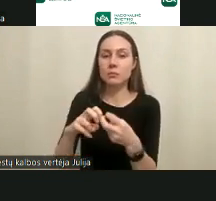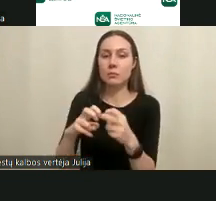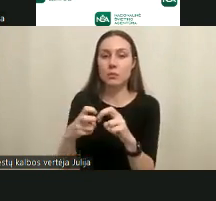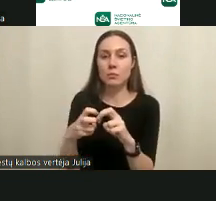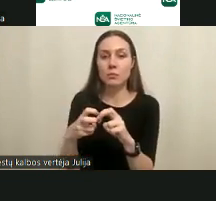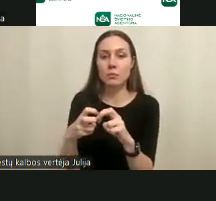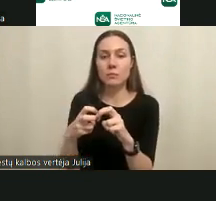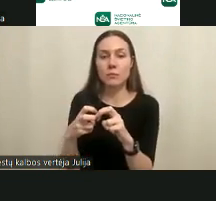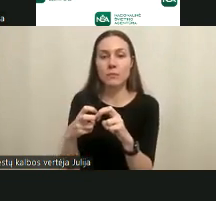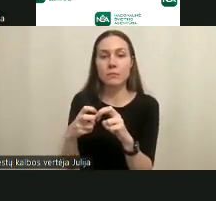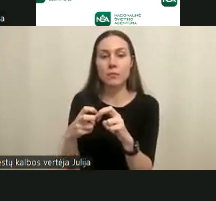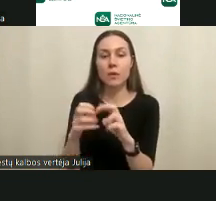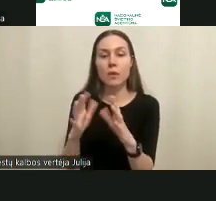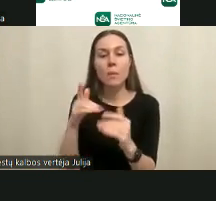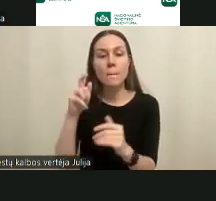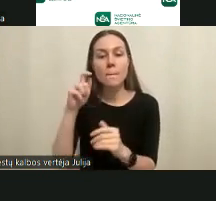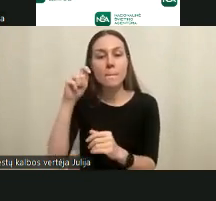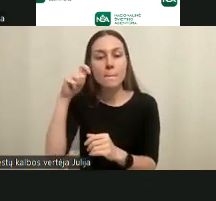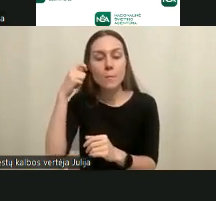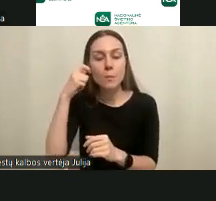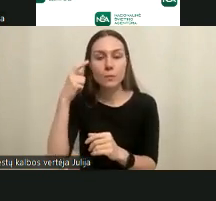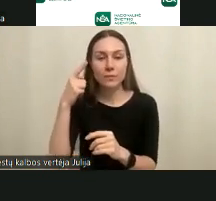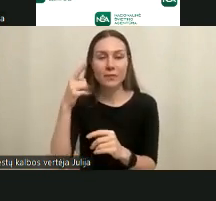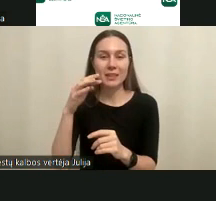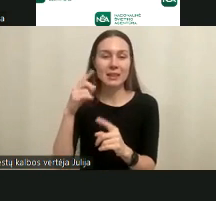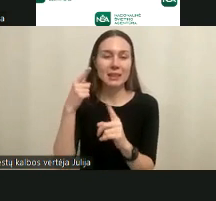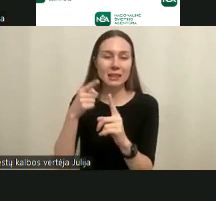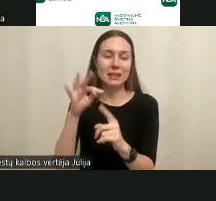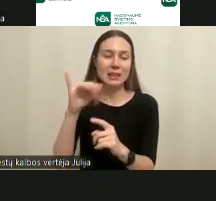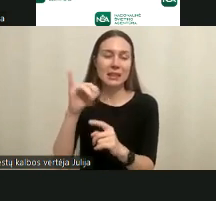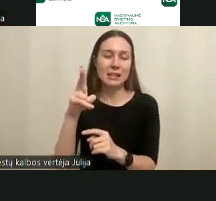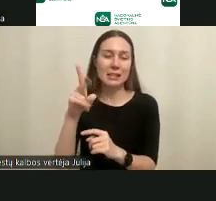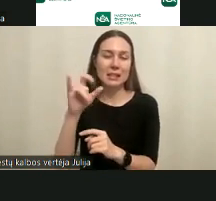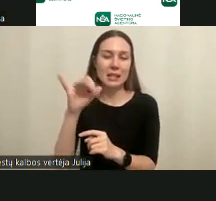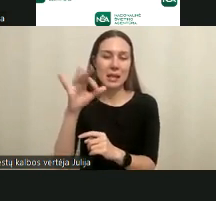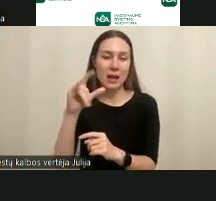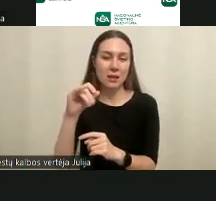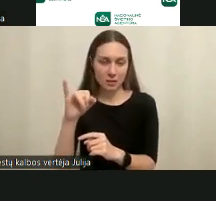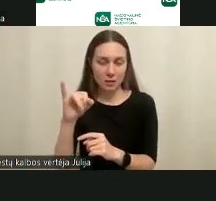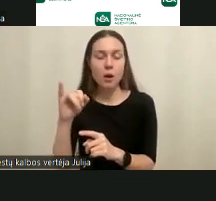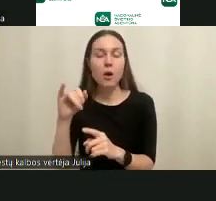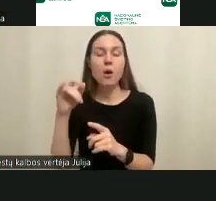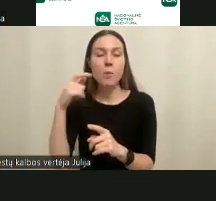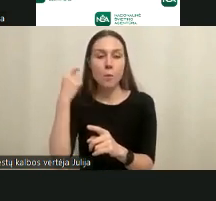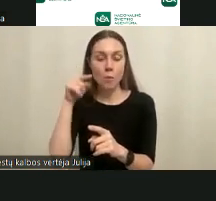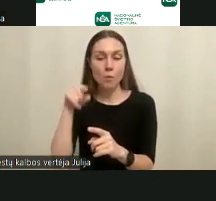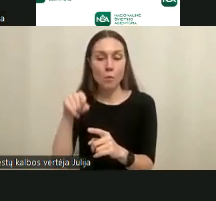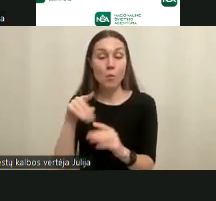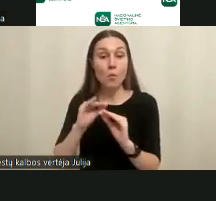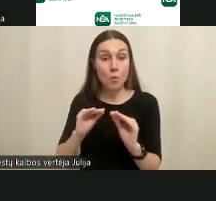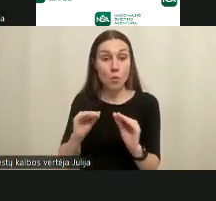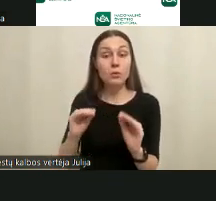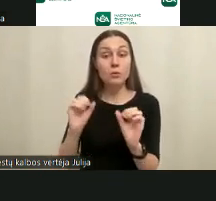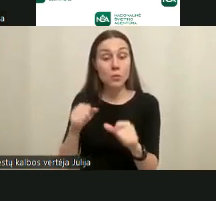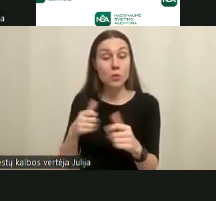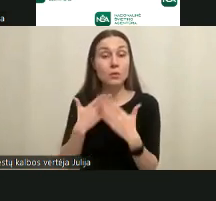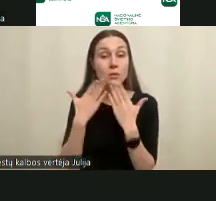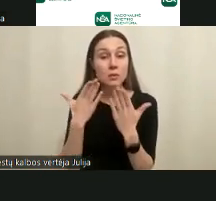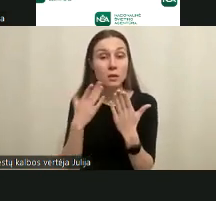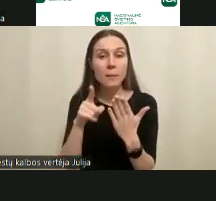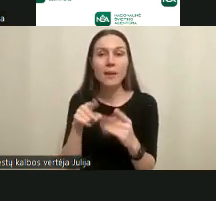tai mokslų, tiksliųjų mokslų, mokytojai tikrai gali skaityti, bet tai nebus